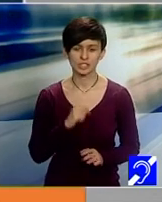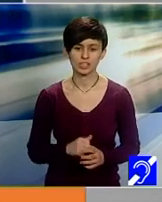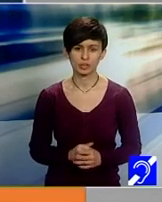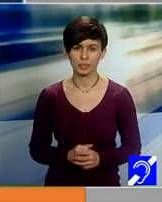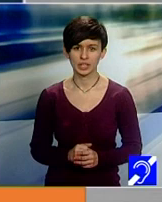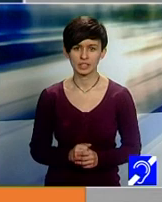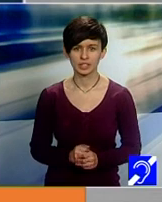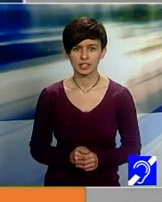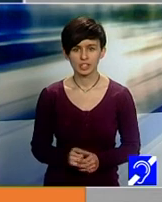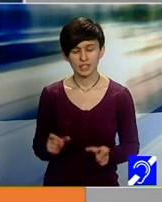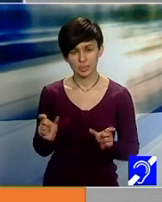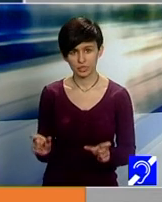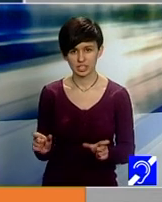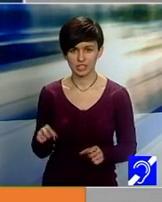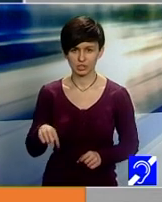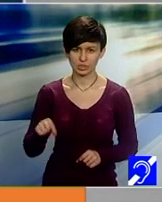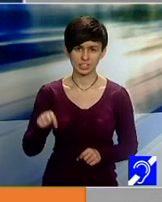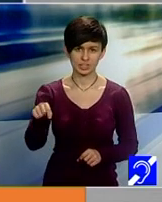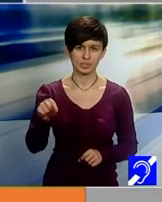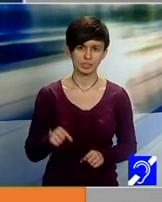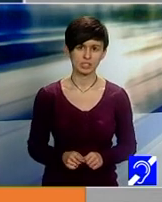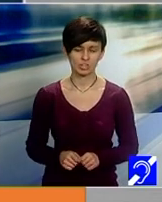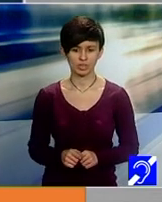dumneavoastră străjerul semințelor țărănești?